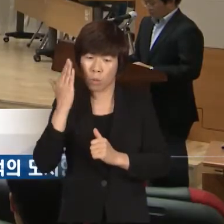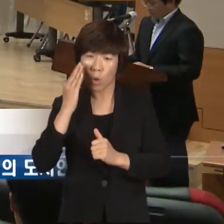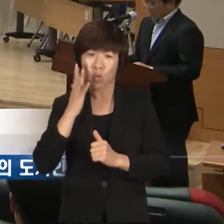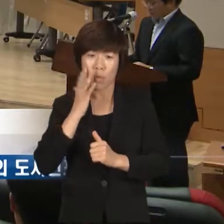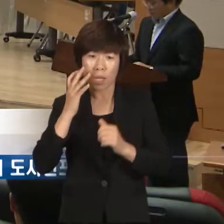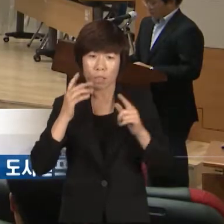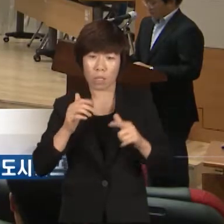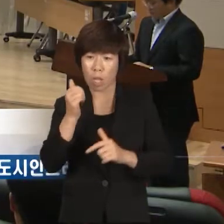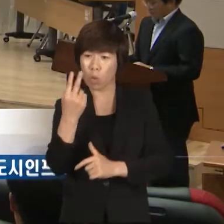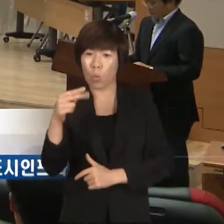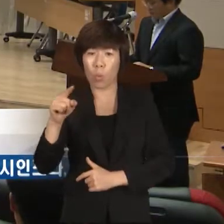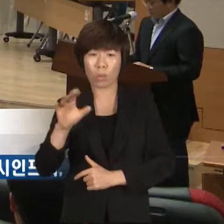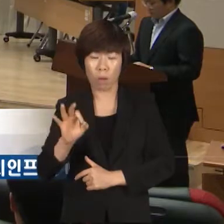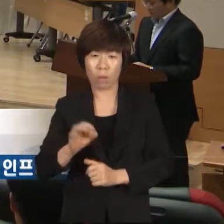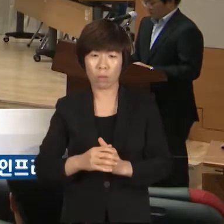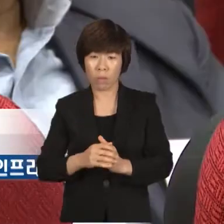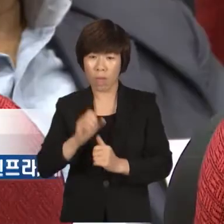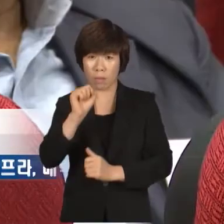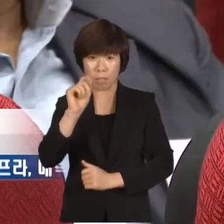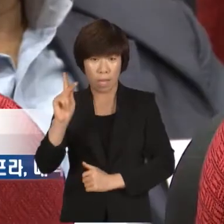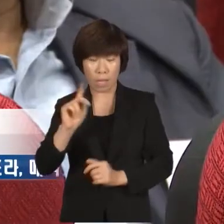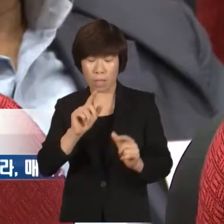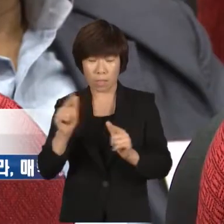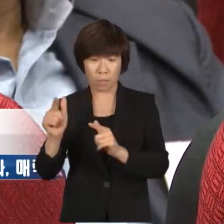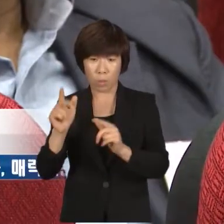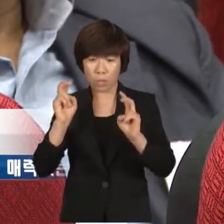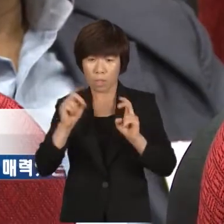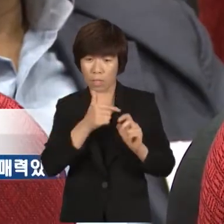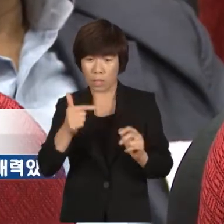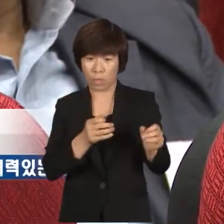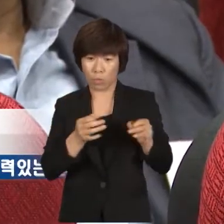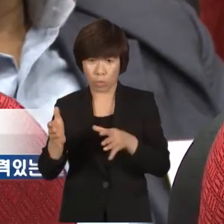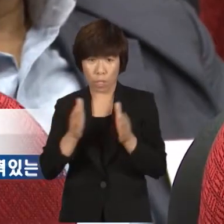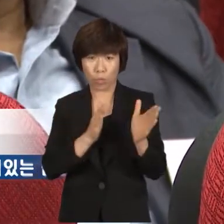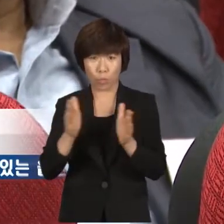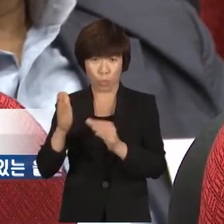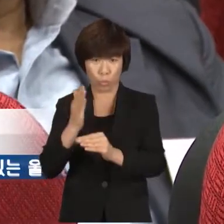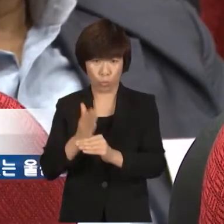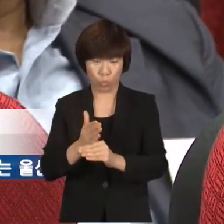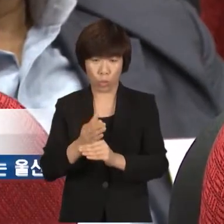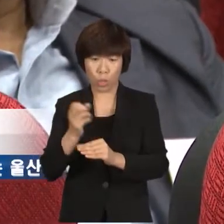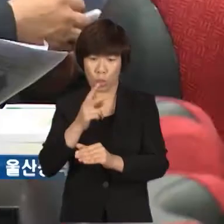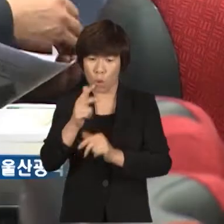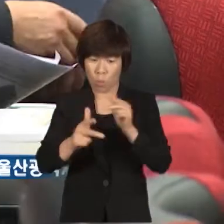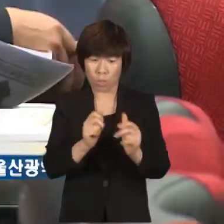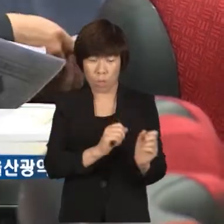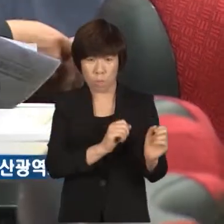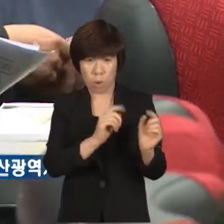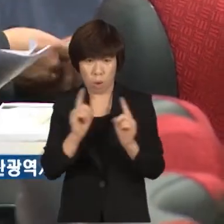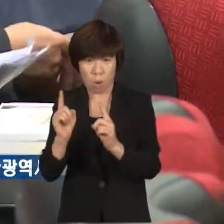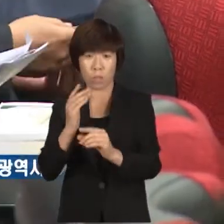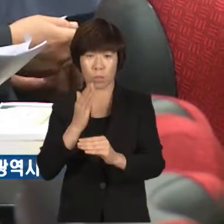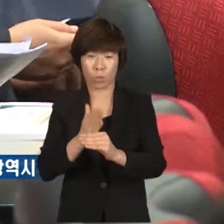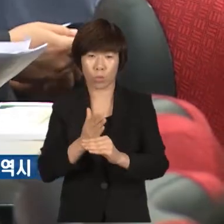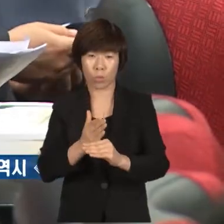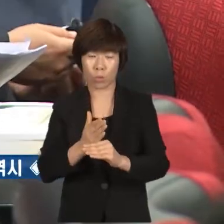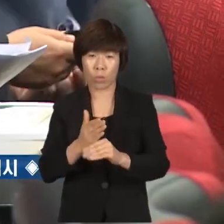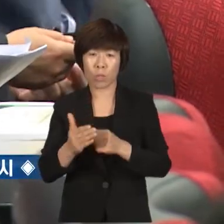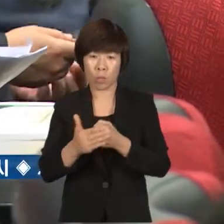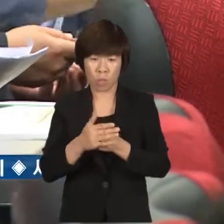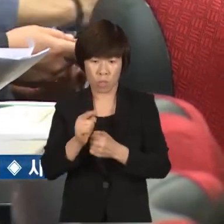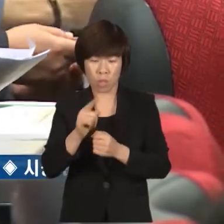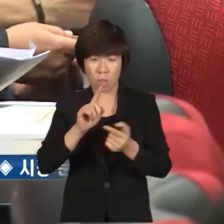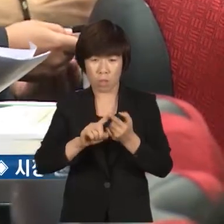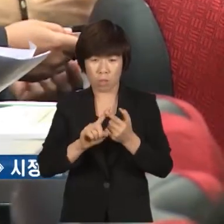최근 울산의 효성과 SK종합화학, SKC 등이 대규모 투자를 준비하는 등 울산 제조업이 다시 활기를